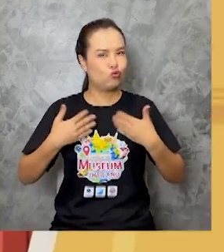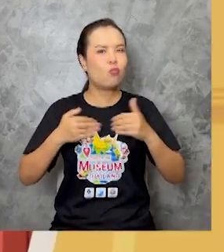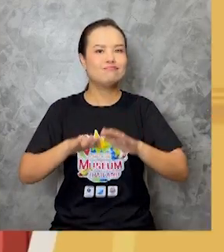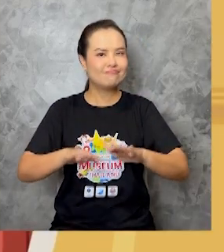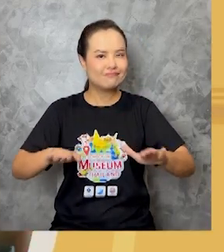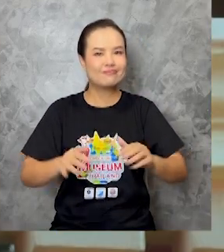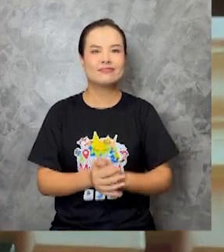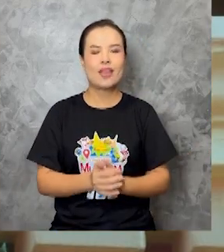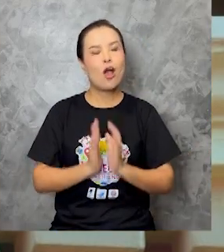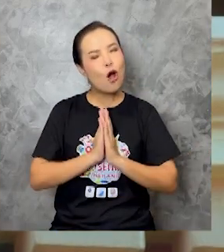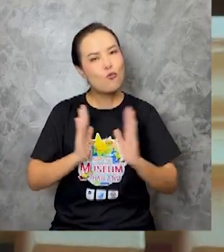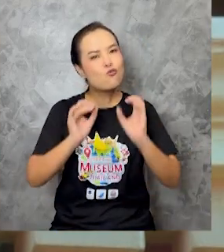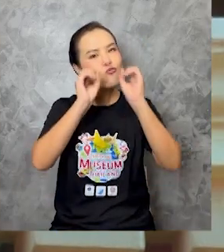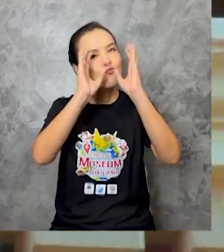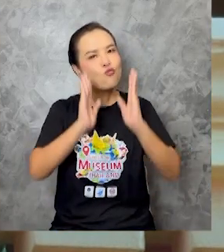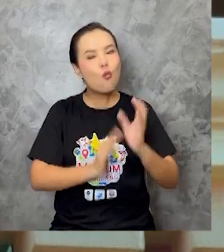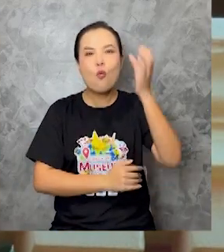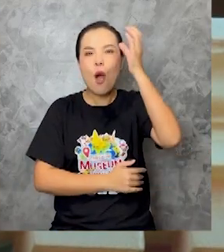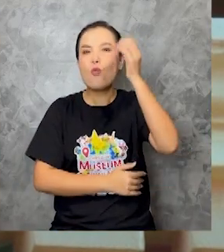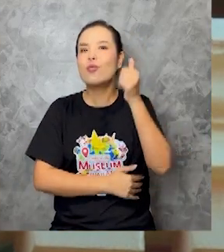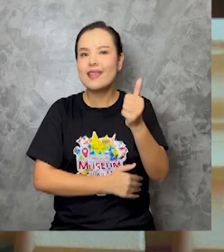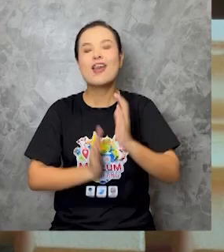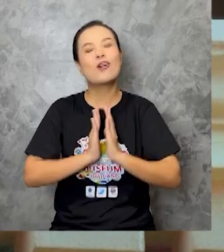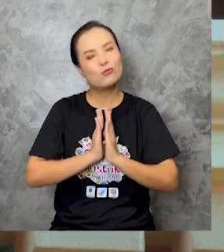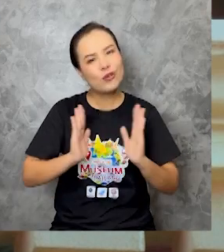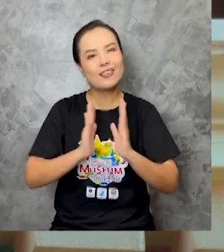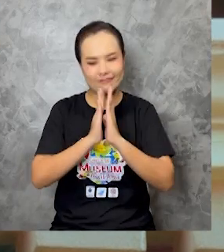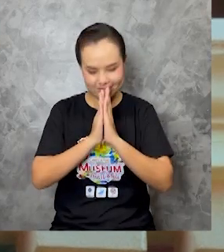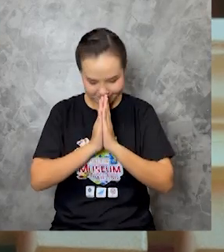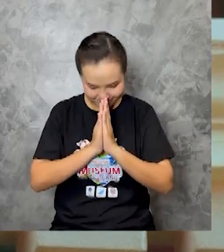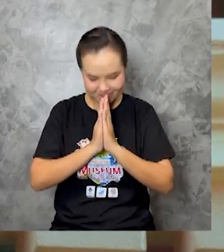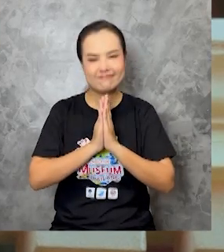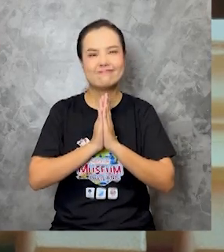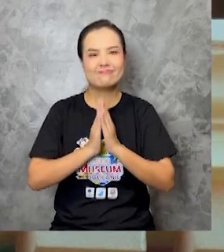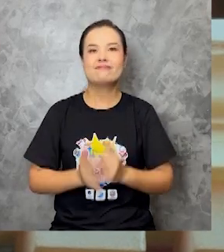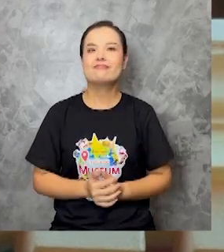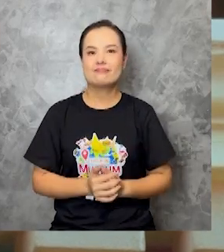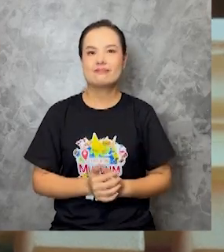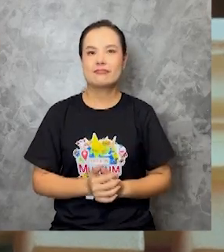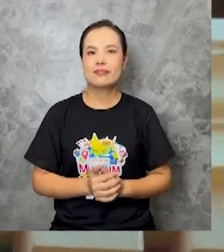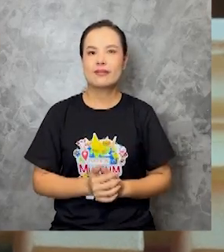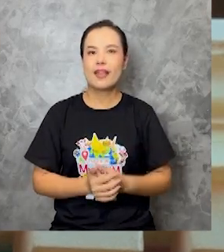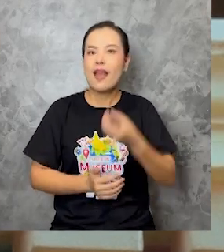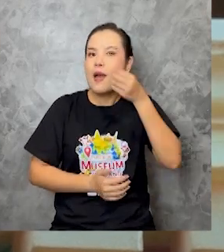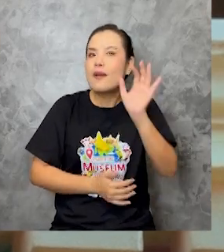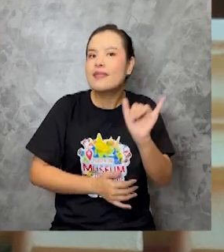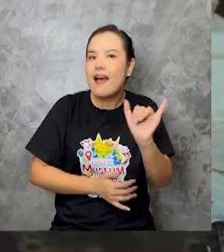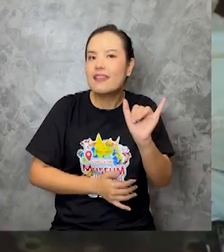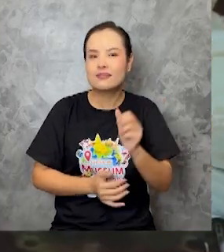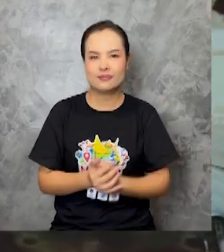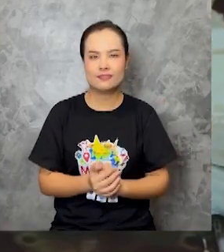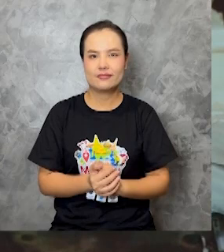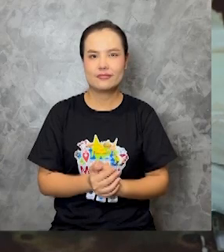ขอบคุณอาจารย์มากเลยนะคะสำหรับความรู้ดีๆขอบคุณค่ะ ค่ะ แต่ว่าก่อนจะจากไปถามหน่อยดีกว่า